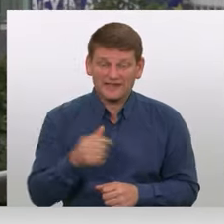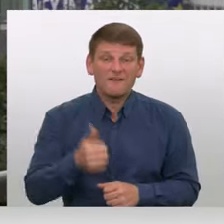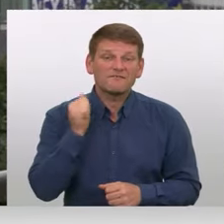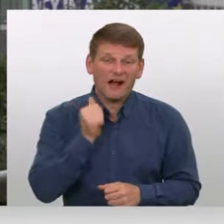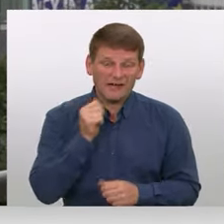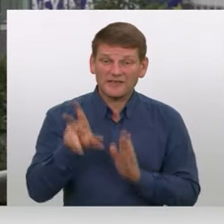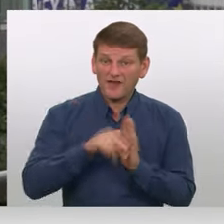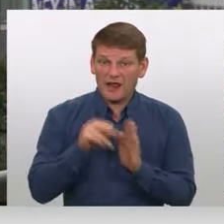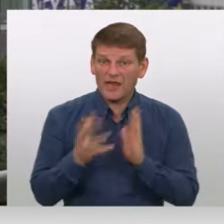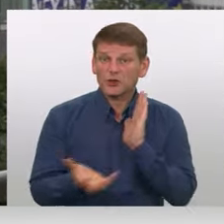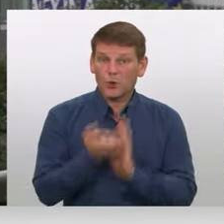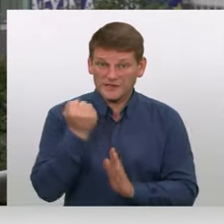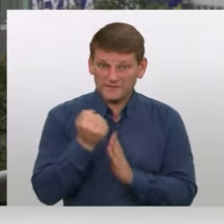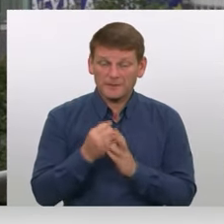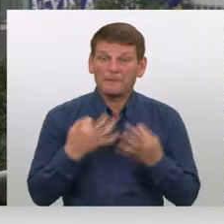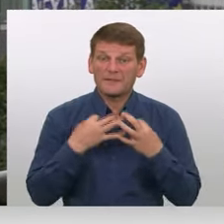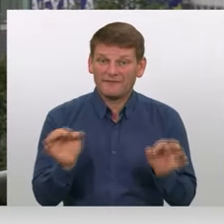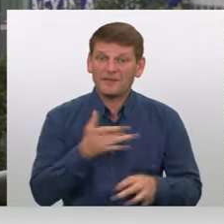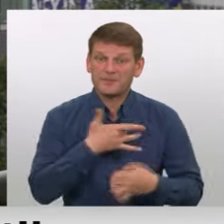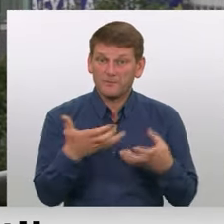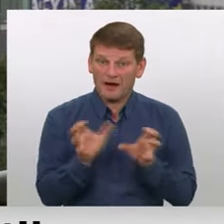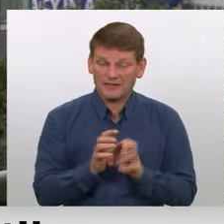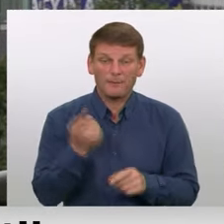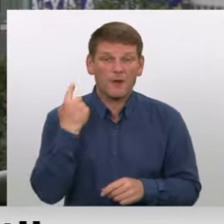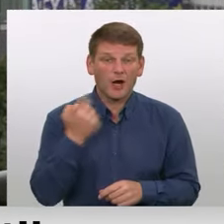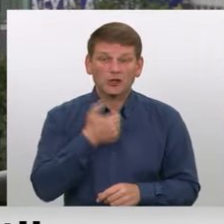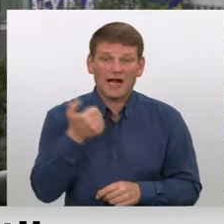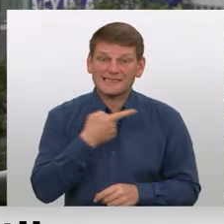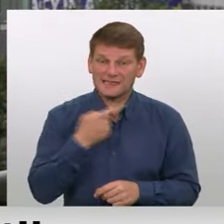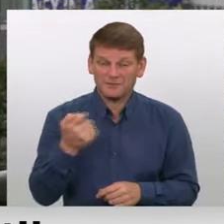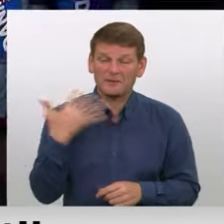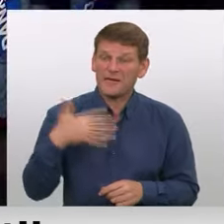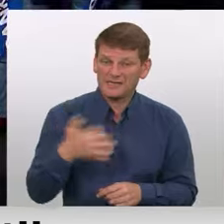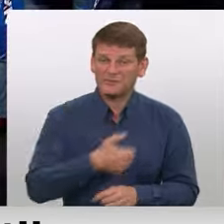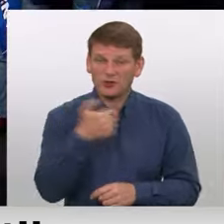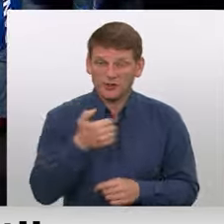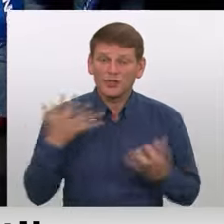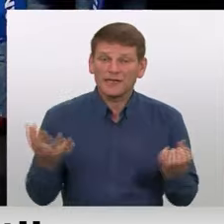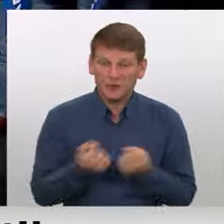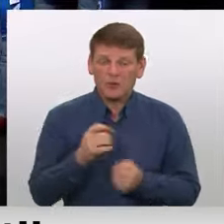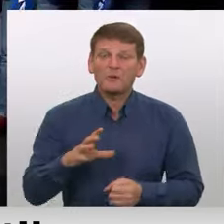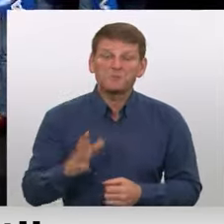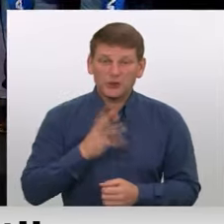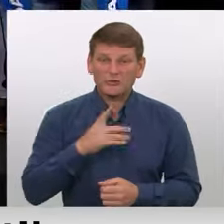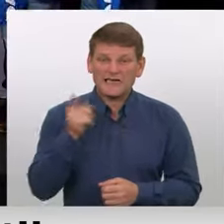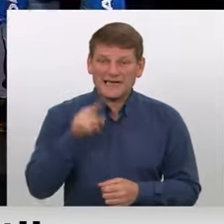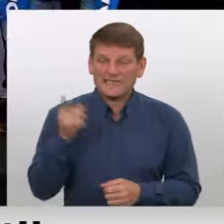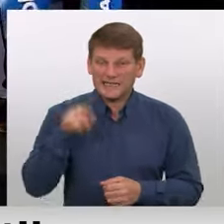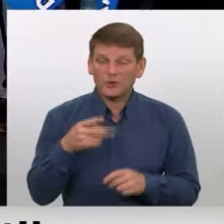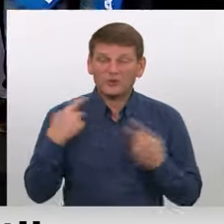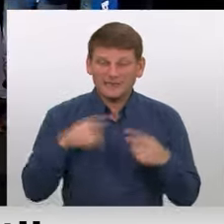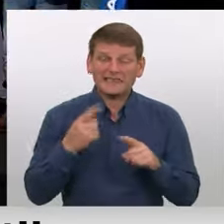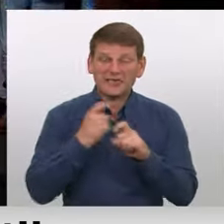Vakardienas vēlēšanu uzvarētāja Brīvības partija pagājušajā gadsimta 50. gados dibināja bijušie SS un citu